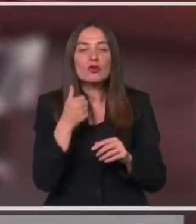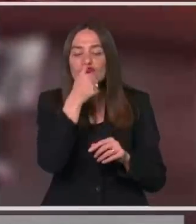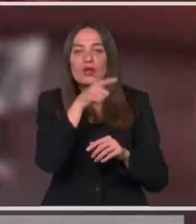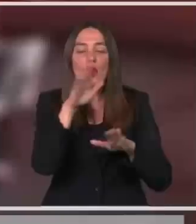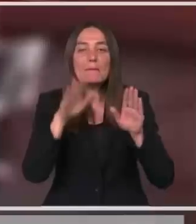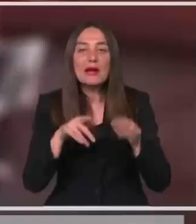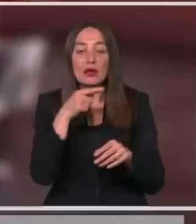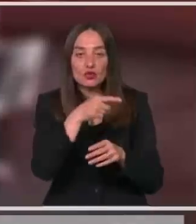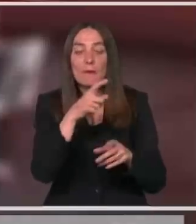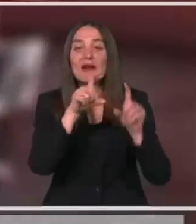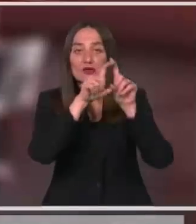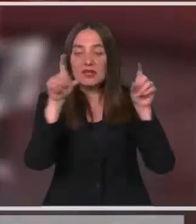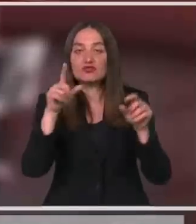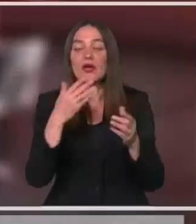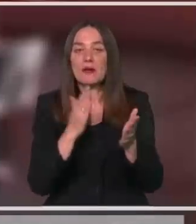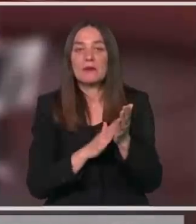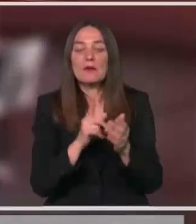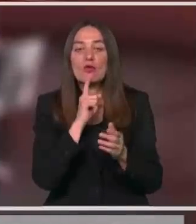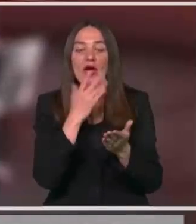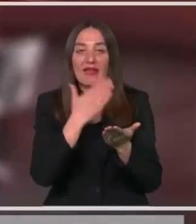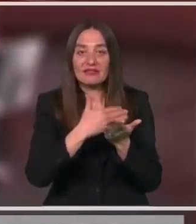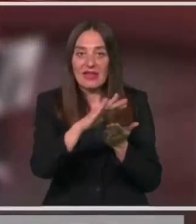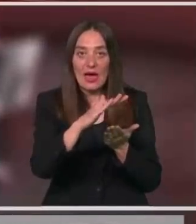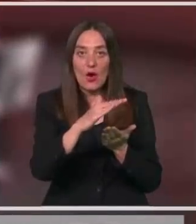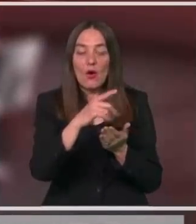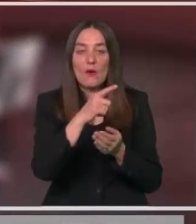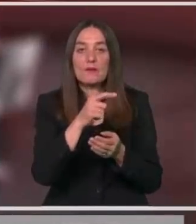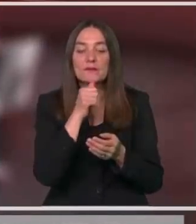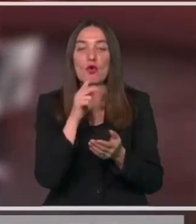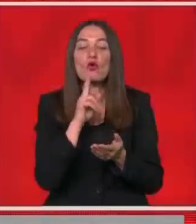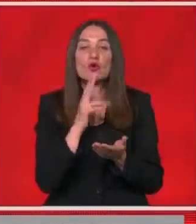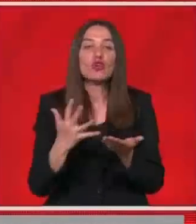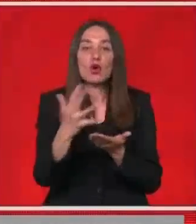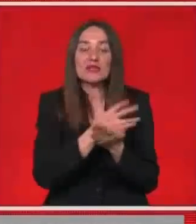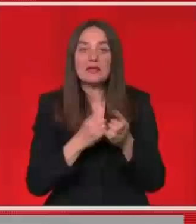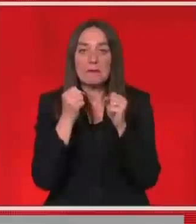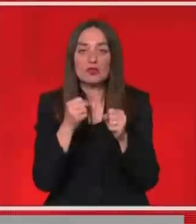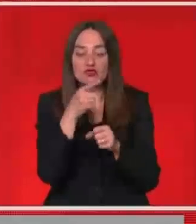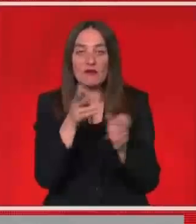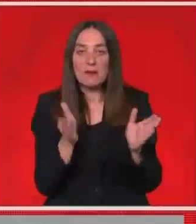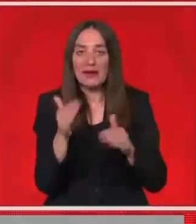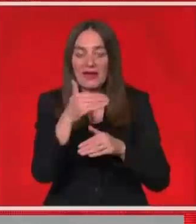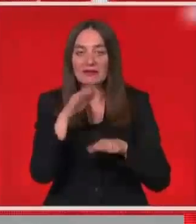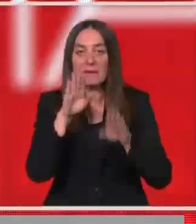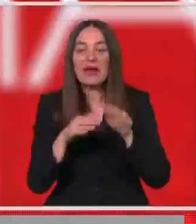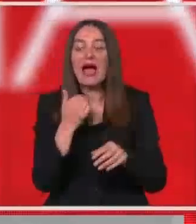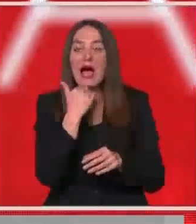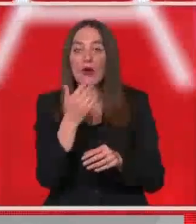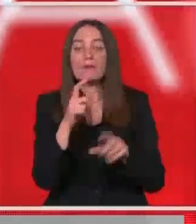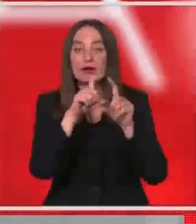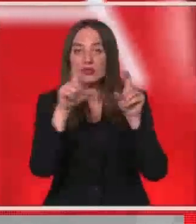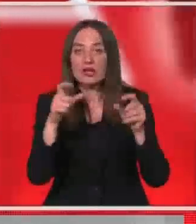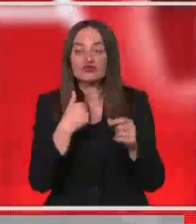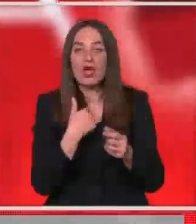nova preduzeća koja će biti deo, da kažem, ili će koristiti podršku iz ovog paketa mera. Ako preduzeće